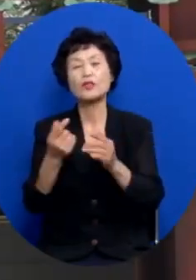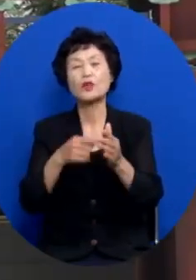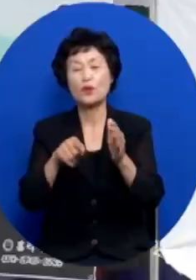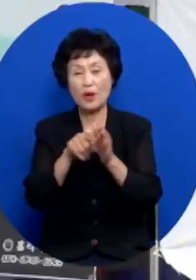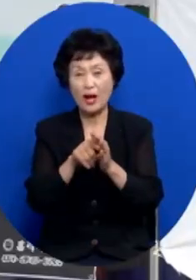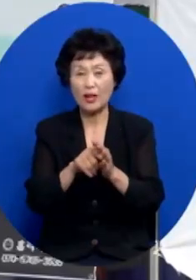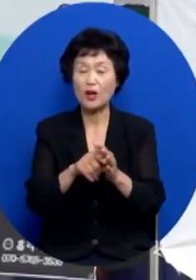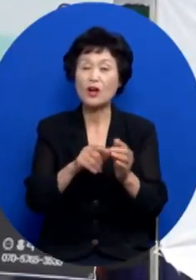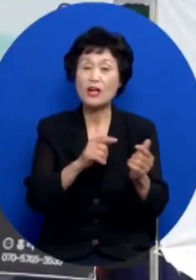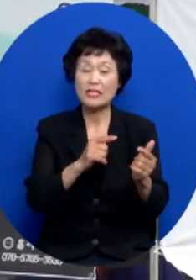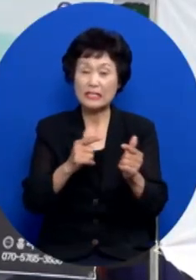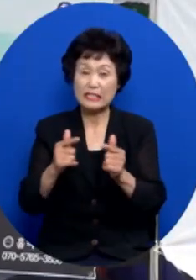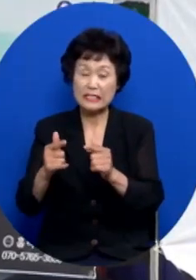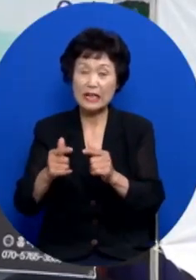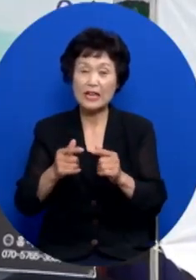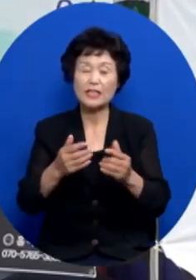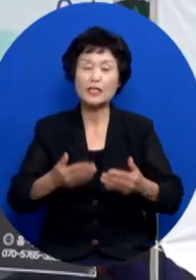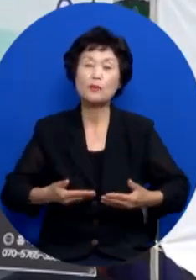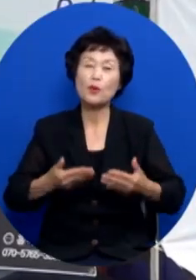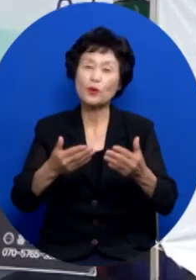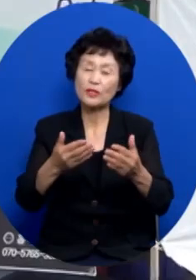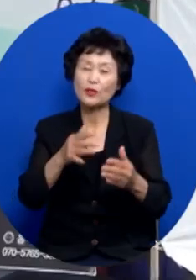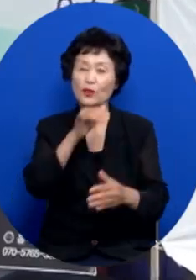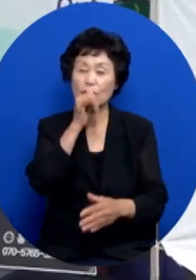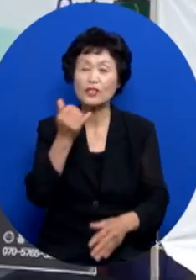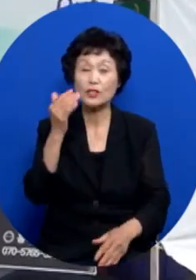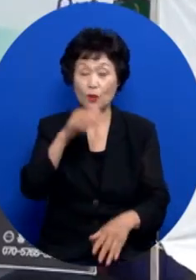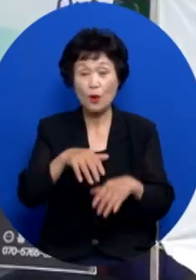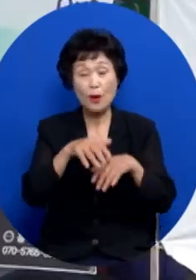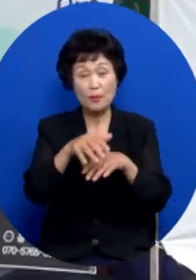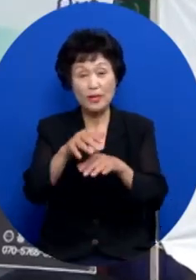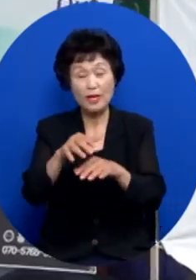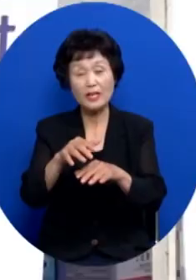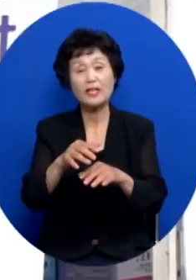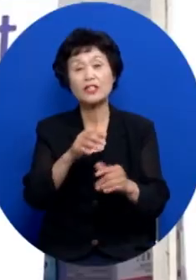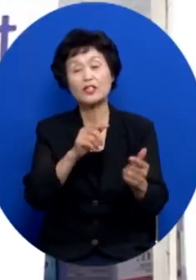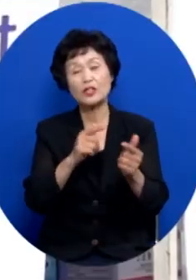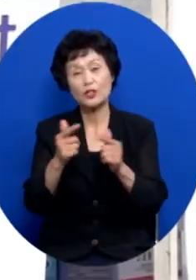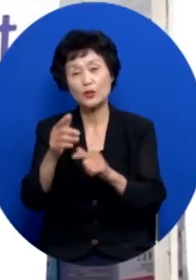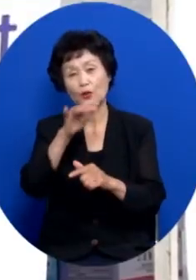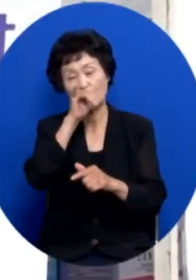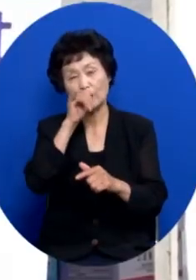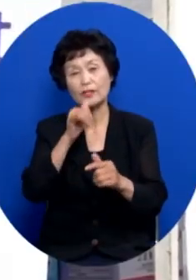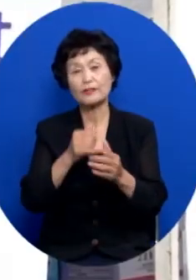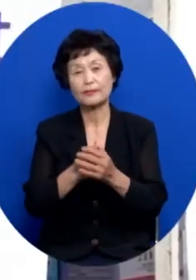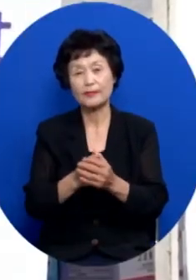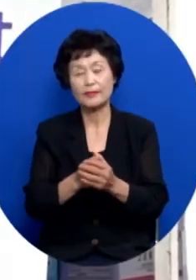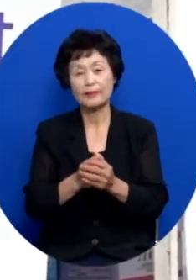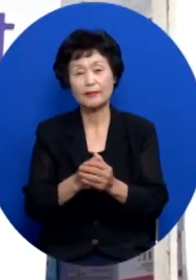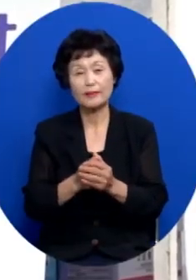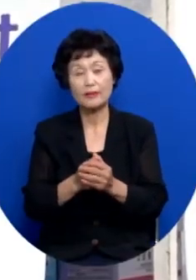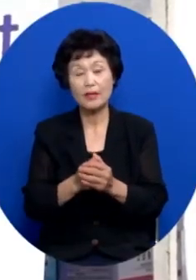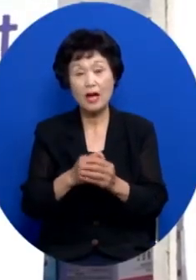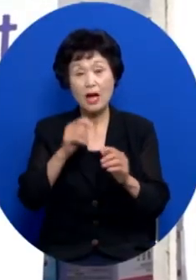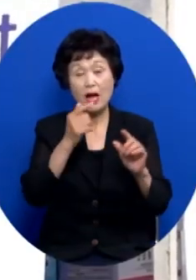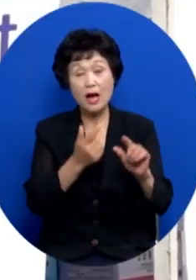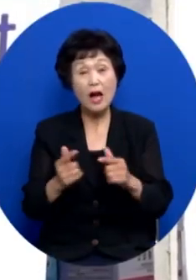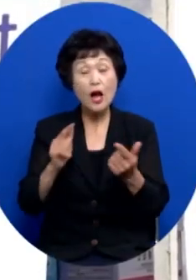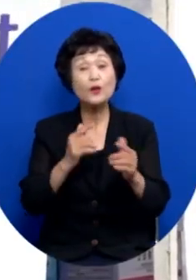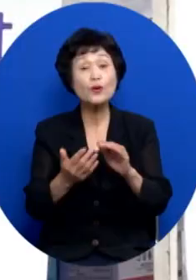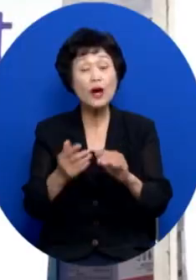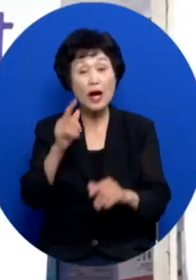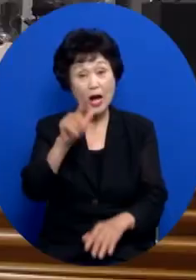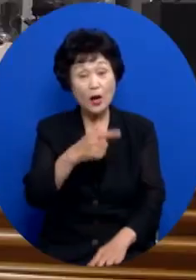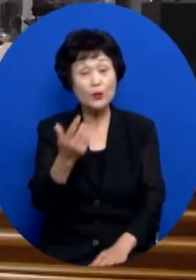전도, 음료봉사 등 부스 행사, 또 퍼레이드, 국내 탈동성애 증언 등이 진행됐습니다. 하루 전날인